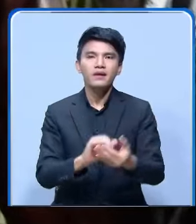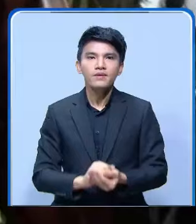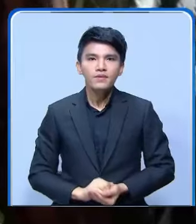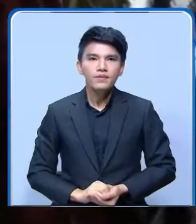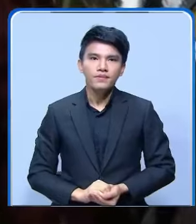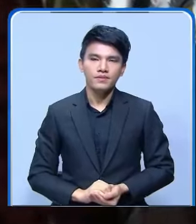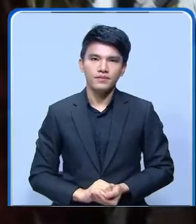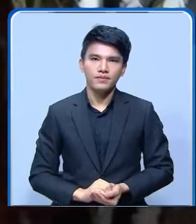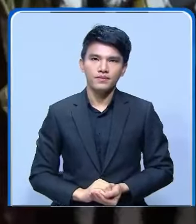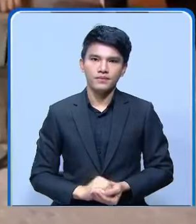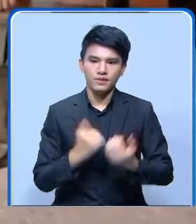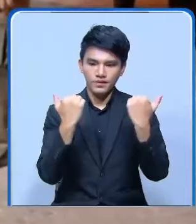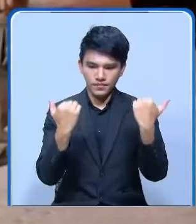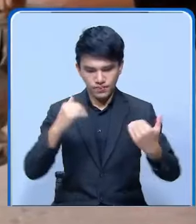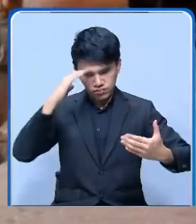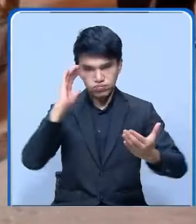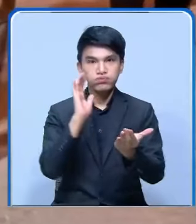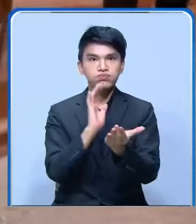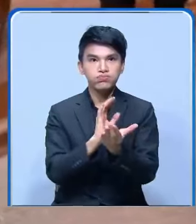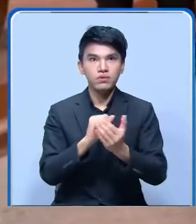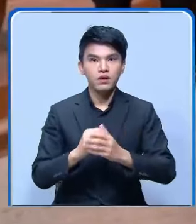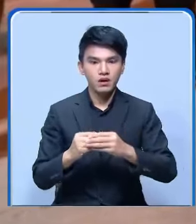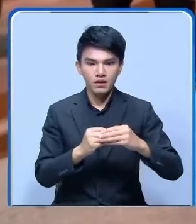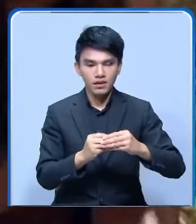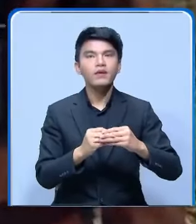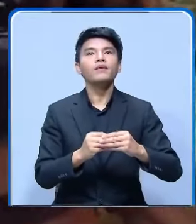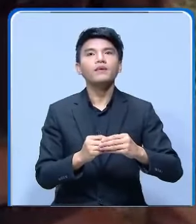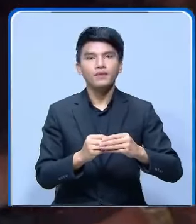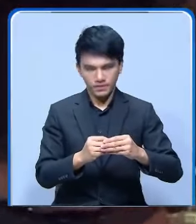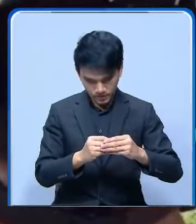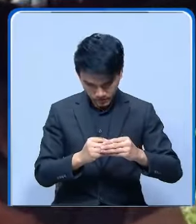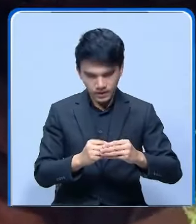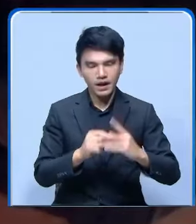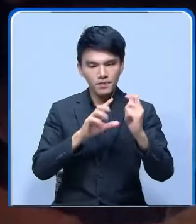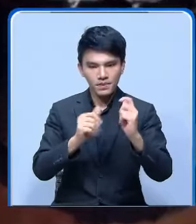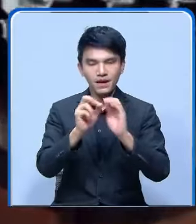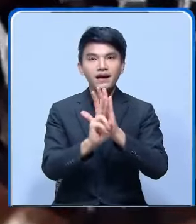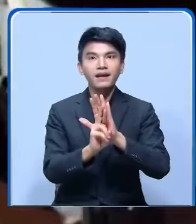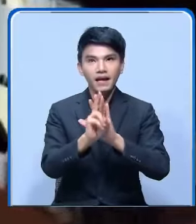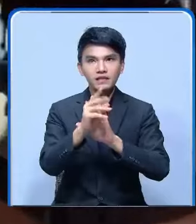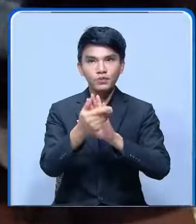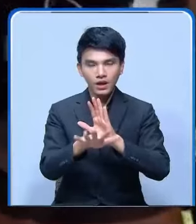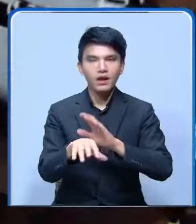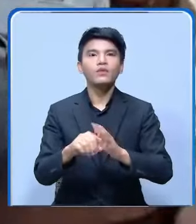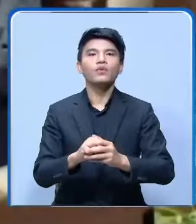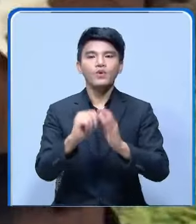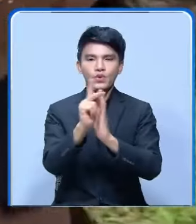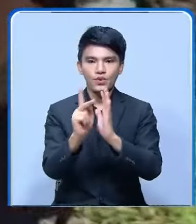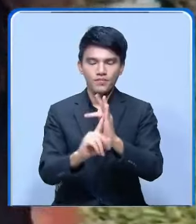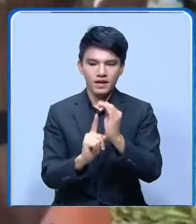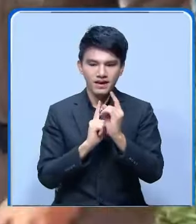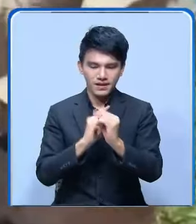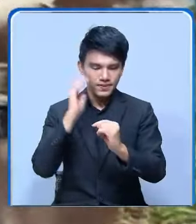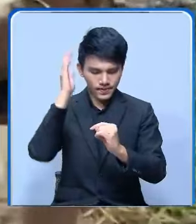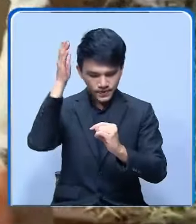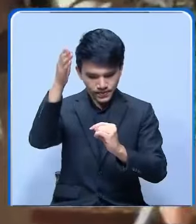นะคะเบื้องต้นทางตำรวจก็นำตัวผู้ก่อเหตุพร้อมกับของกลางไปที่สภ.เมืองราชบุรีเพื่อที่จะดำเนินคดีตามขั้นตอนของก